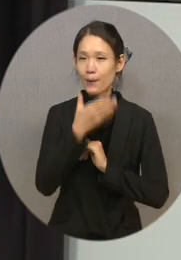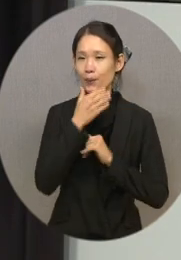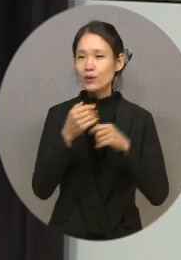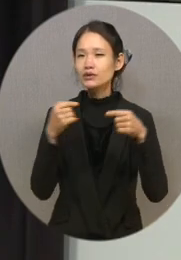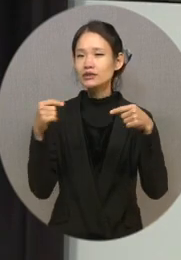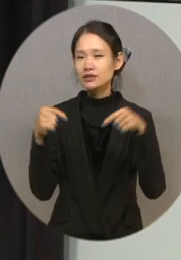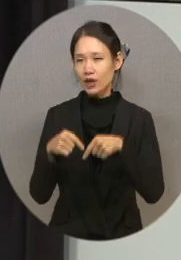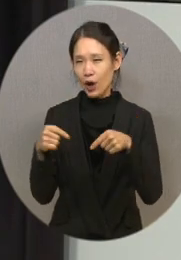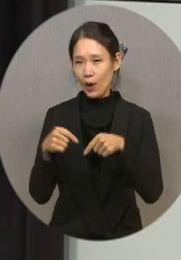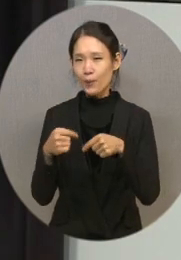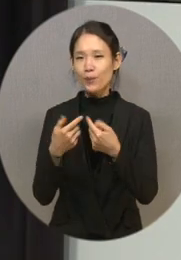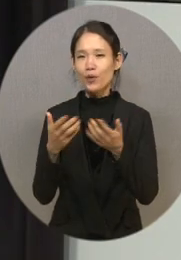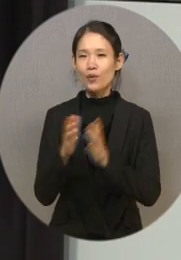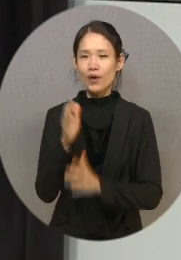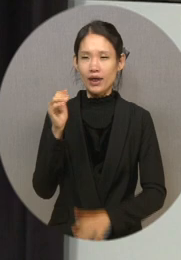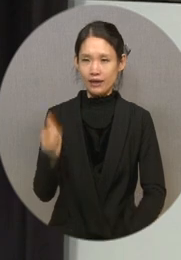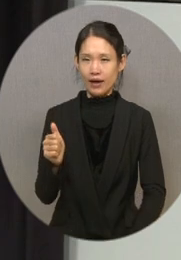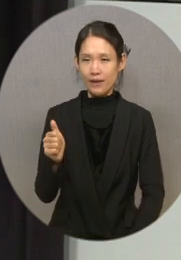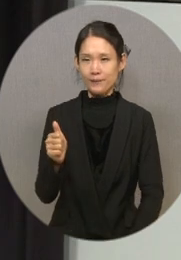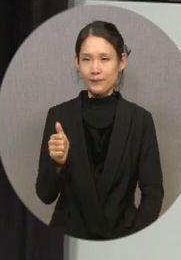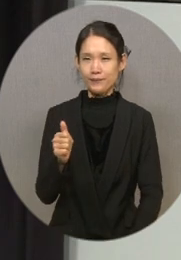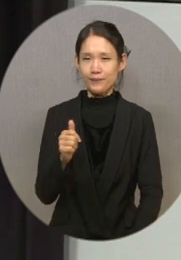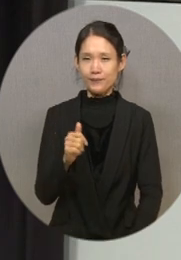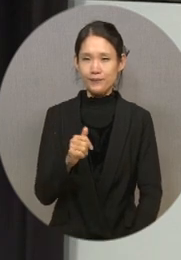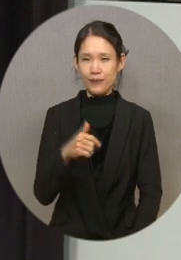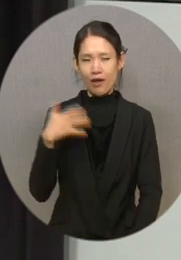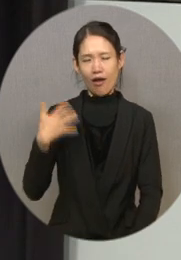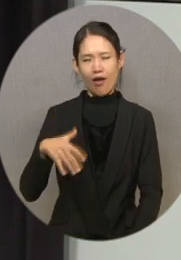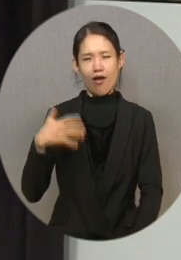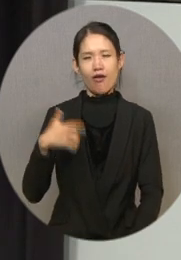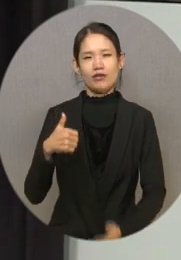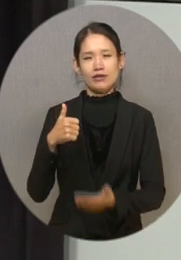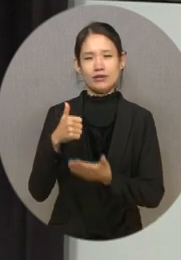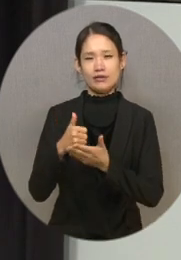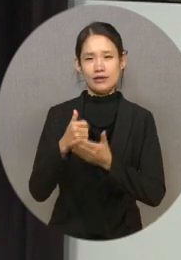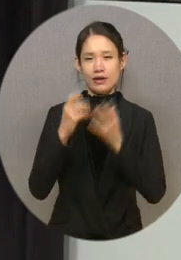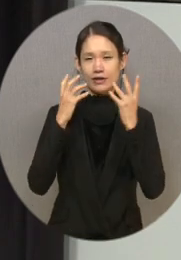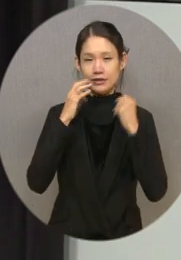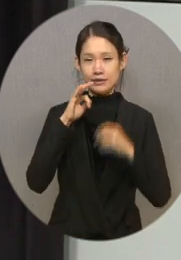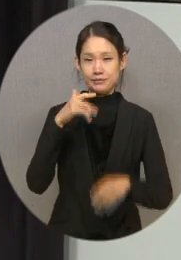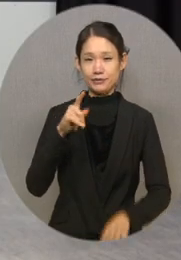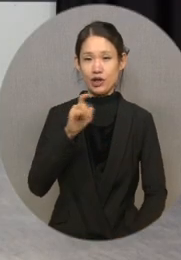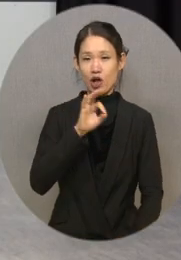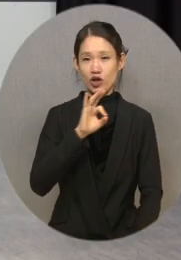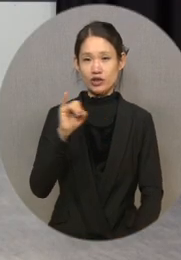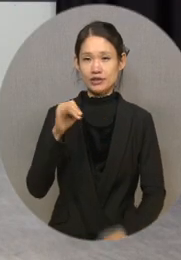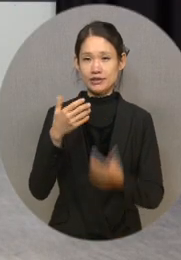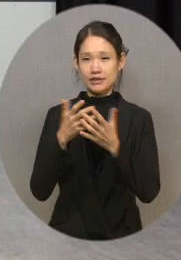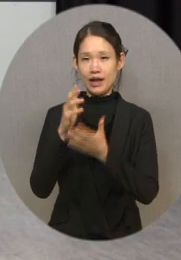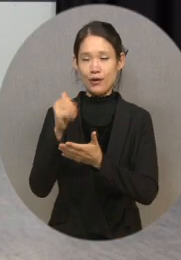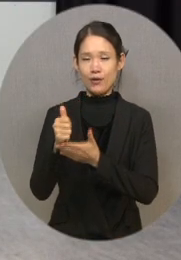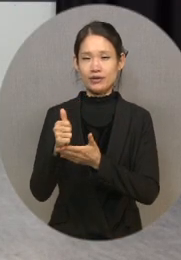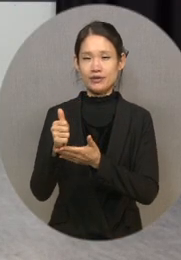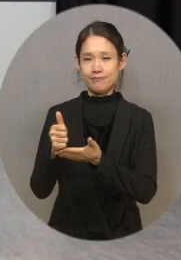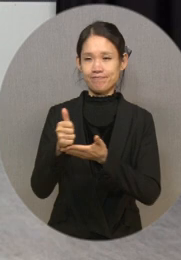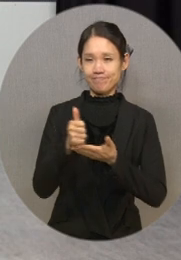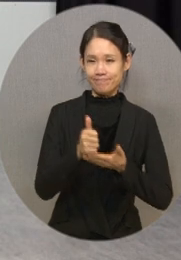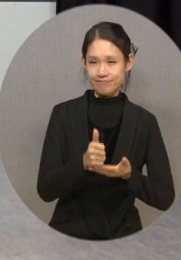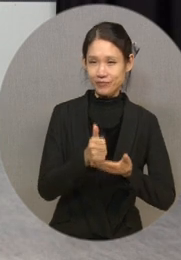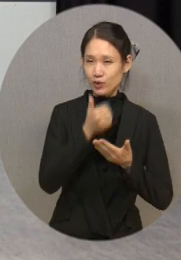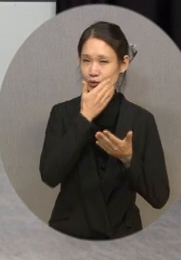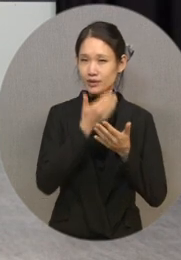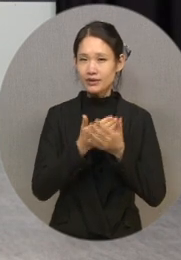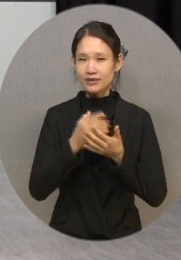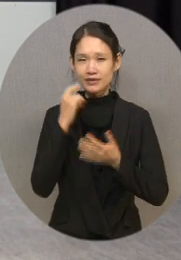사회복지협의회장, 참 대단하십니다. 김성희 장관님, 나와주셔서 반갑습니다. 아이고, 감사합니다. 저희로서는 네.